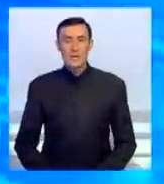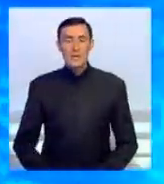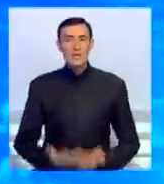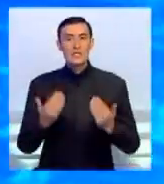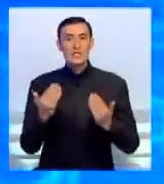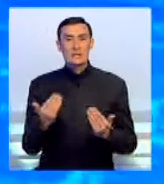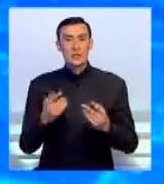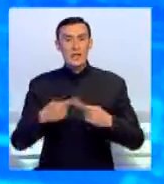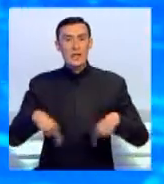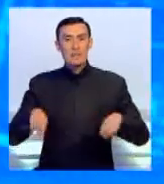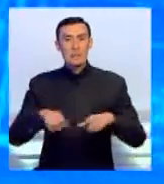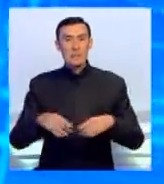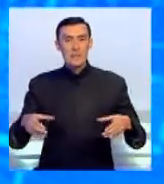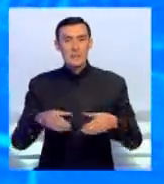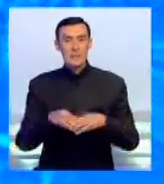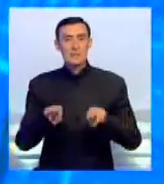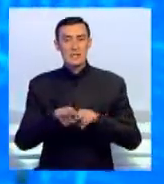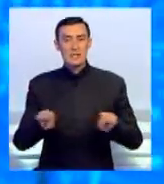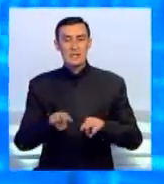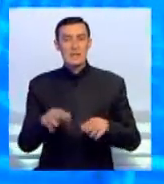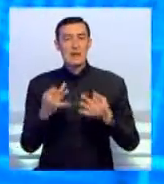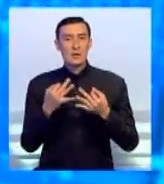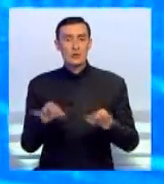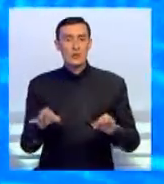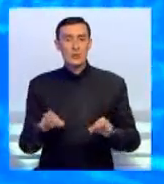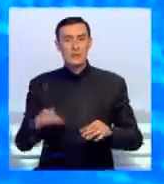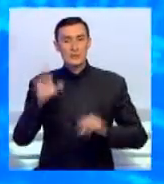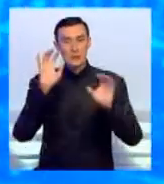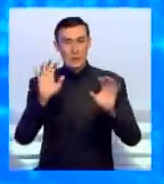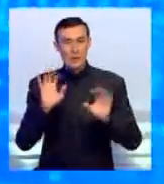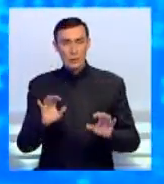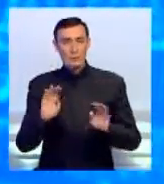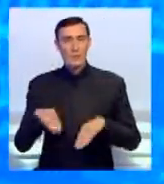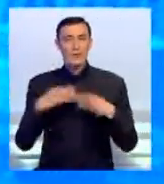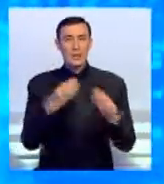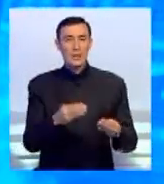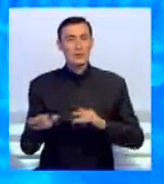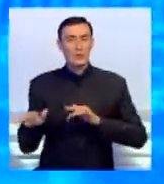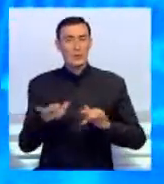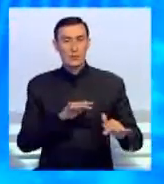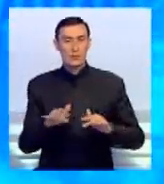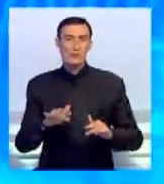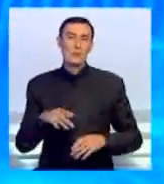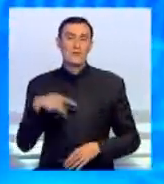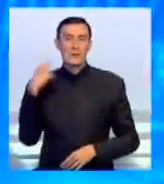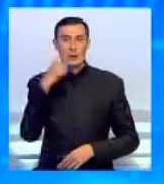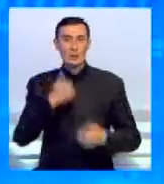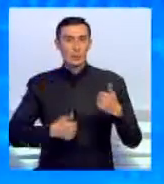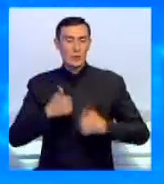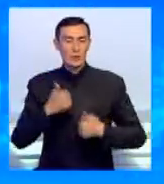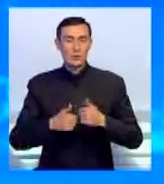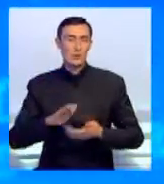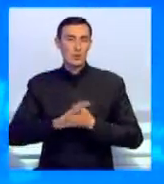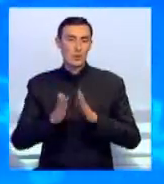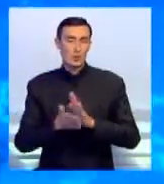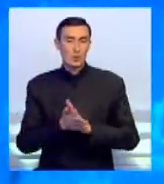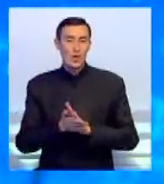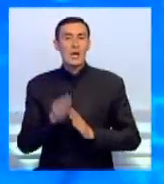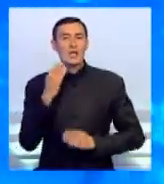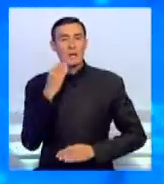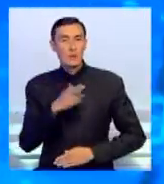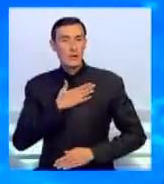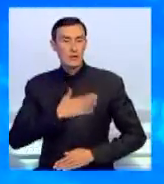Сегодня Кабмин одобрил проект закона о передаче ряда госфункций в конкурентную среду. Довольны ли казахстанцы качеством медицинской